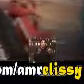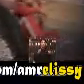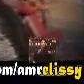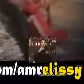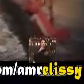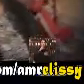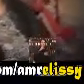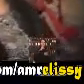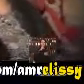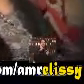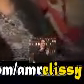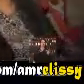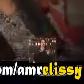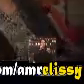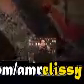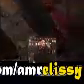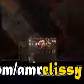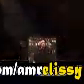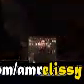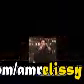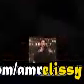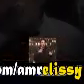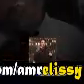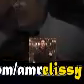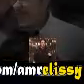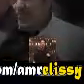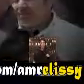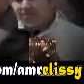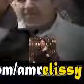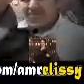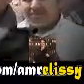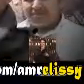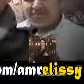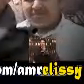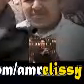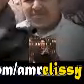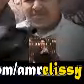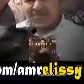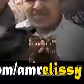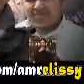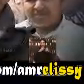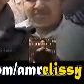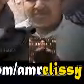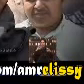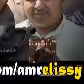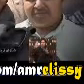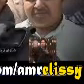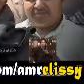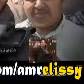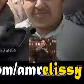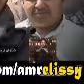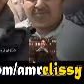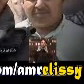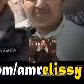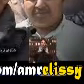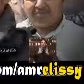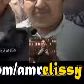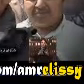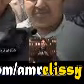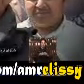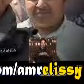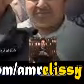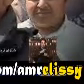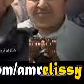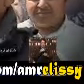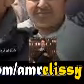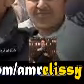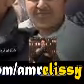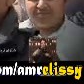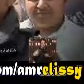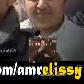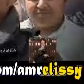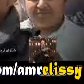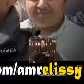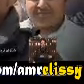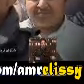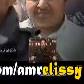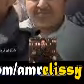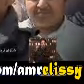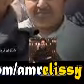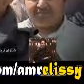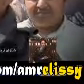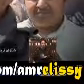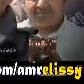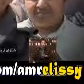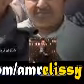إزالة للكل، طلعت لنا قرارات إزالة، فنرجو من يعني حد يساعدنا علشان نتملك الأرض دي